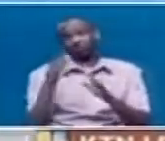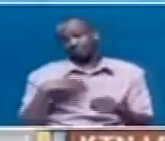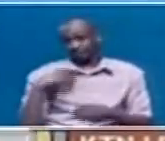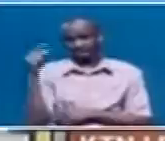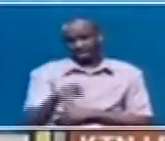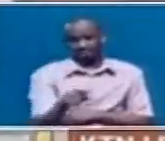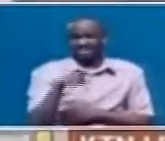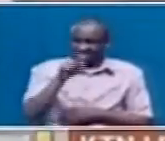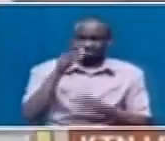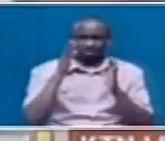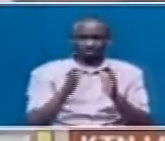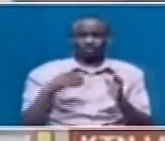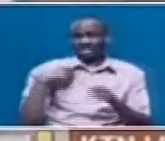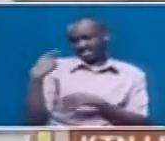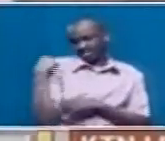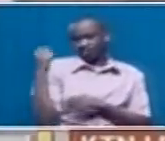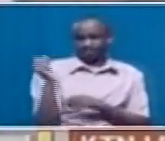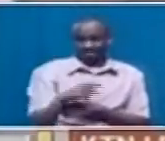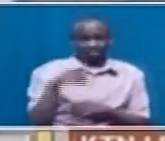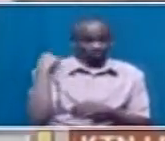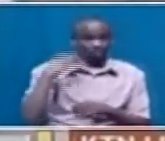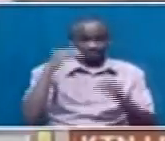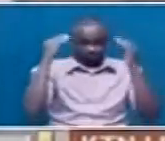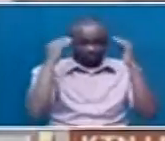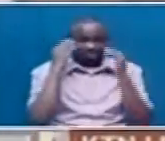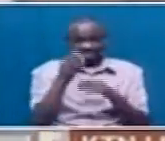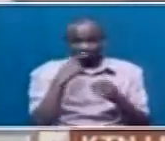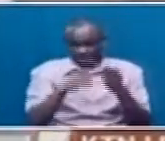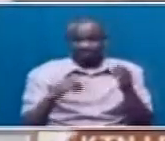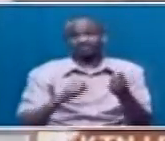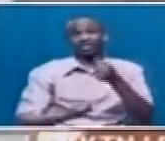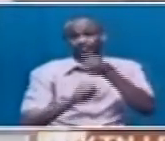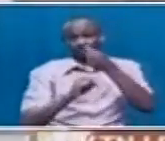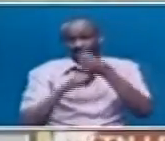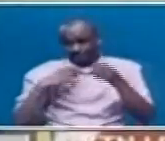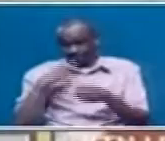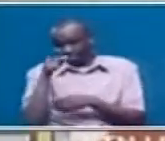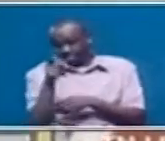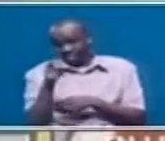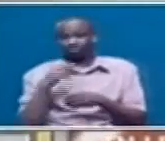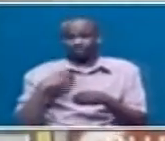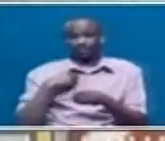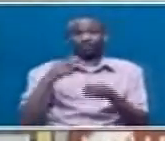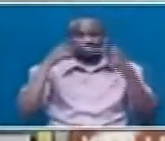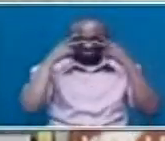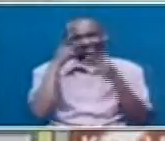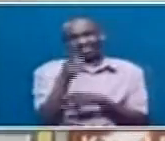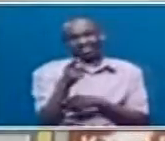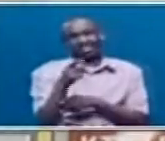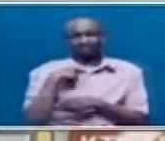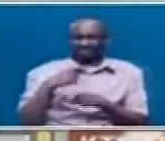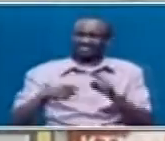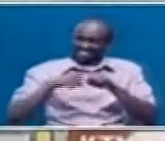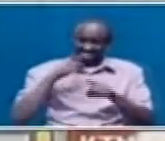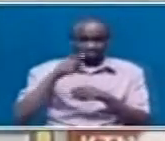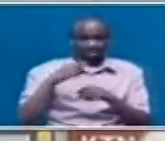Shahid Bhatt ambaye miezi michache iliyopita alifunguliwa mashtaka kortini ya kufadhili vijana kuwa na misimamo mikali inayohusiana na ugaidi, aliuawa